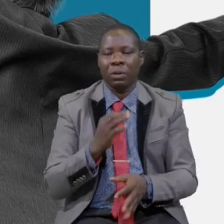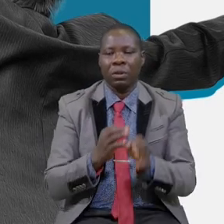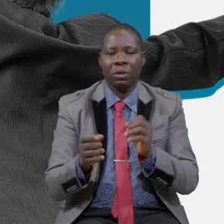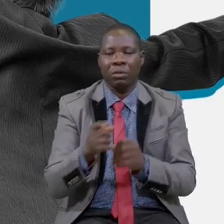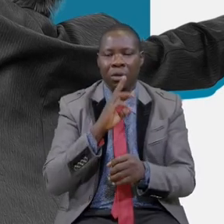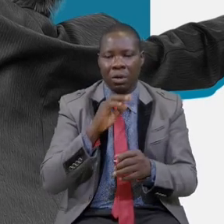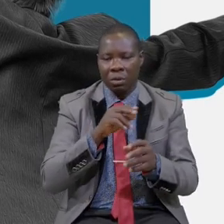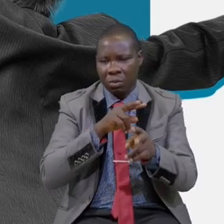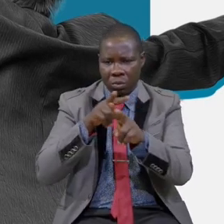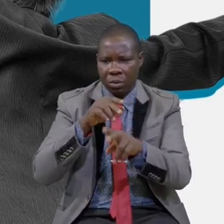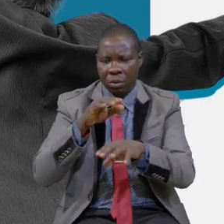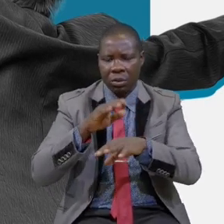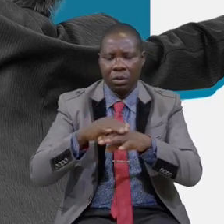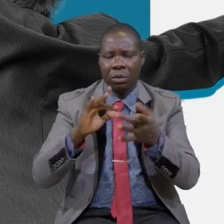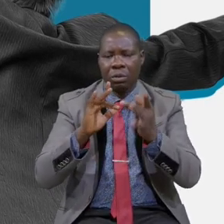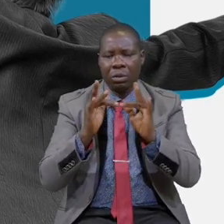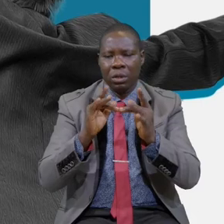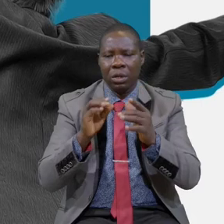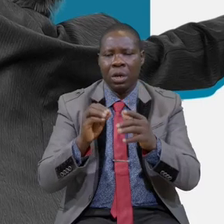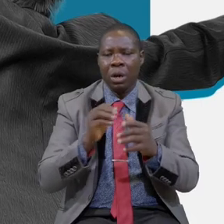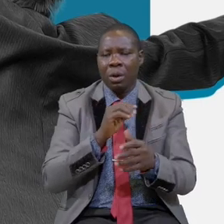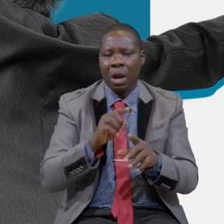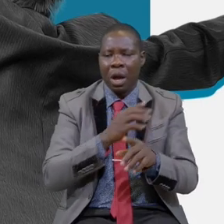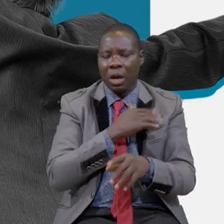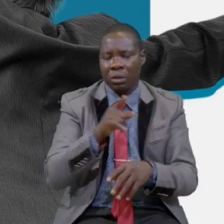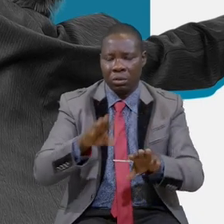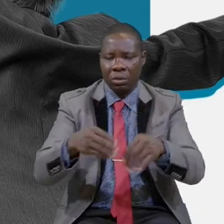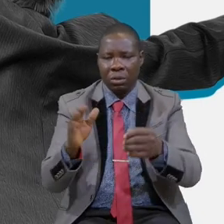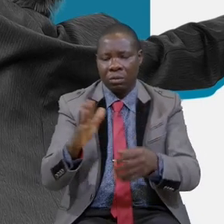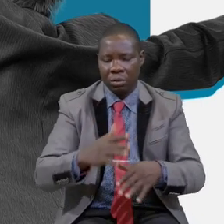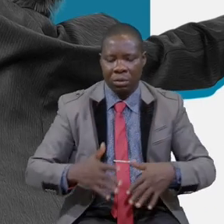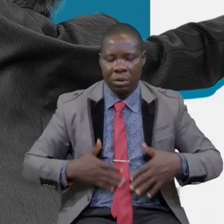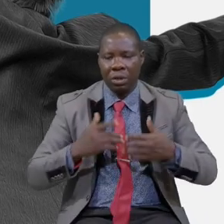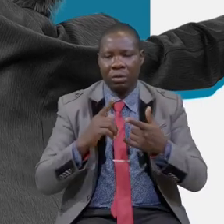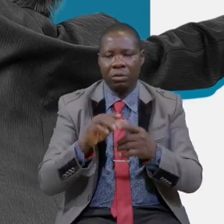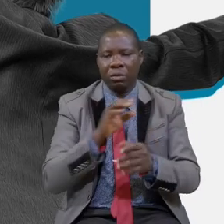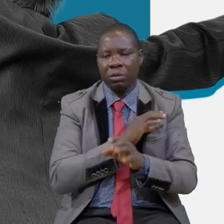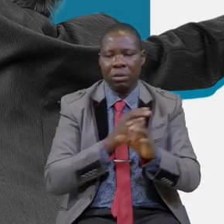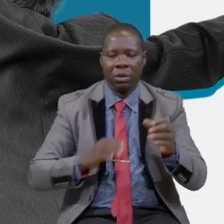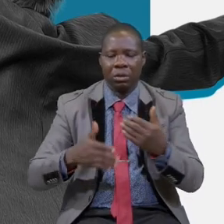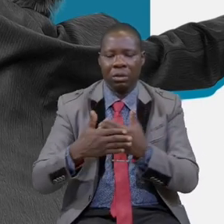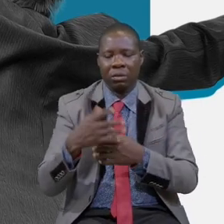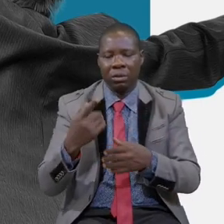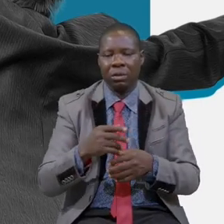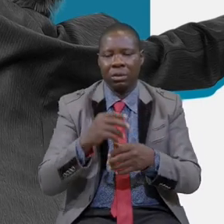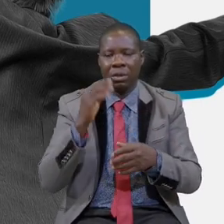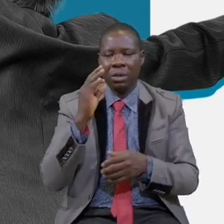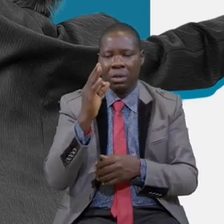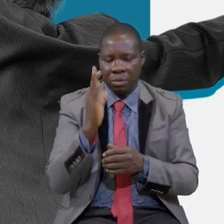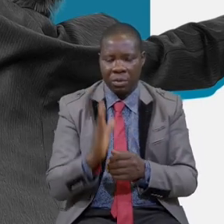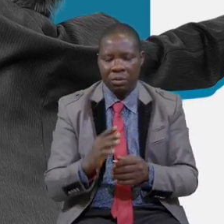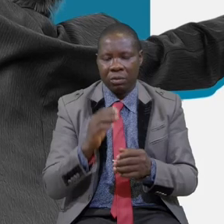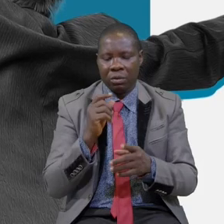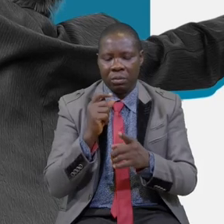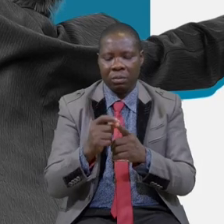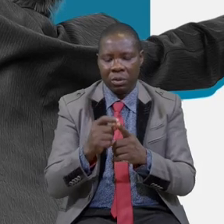Si vous nous suivez en ligne, vous avez donné votre vie à Christ. Après le message du pasteur ce